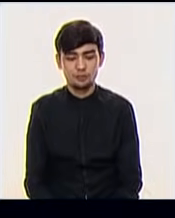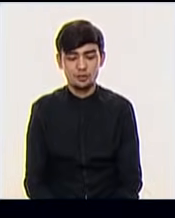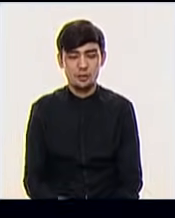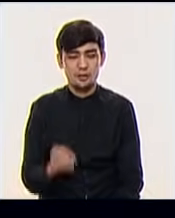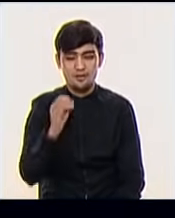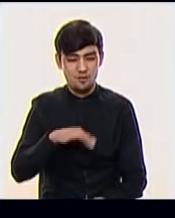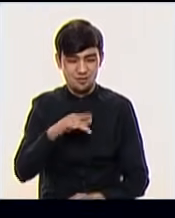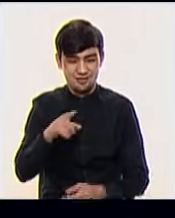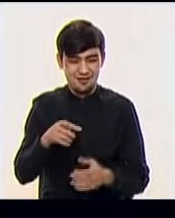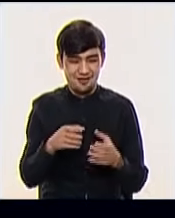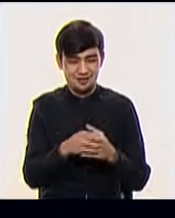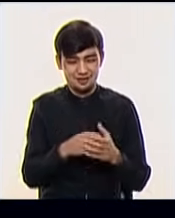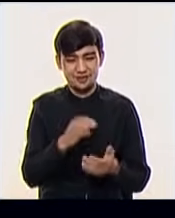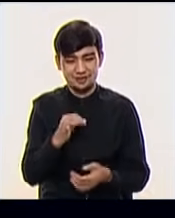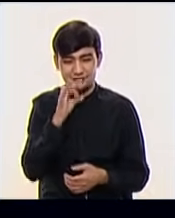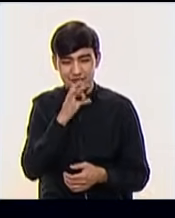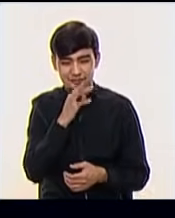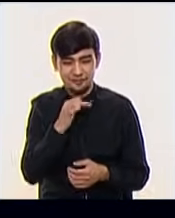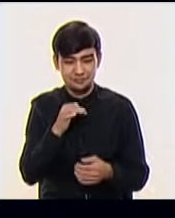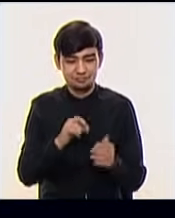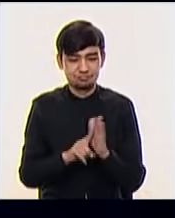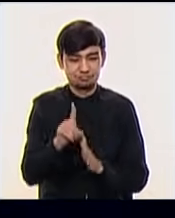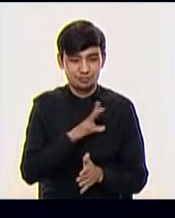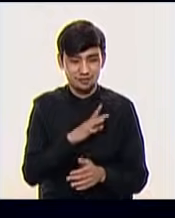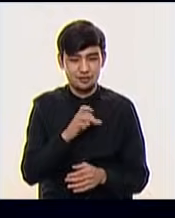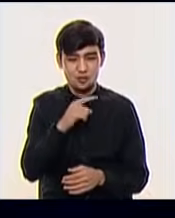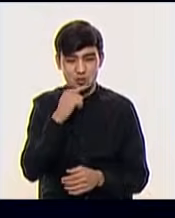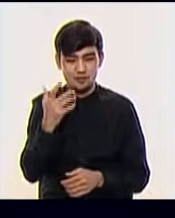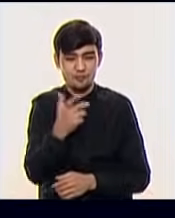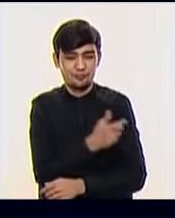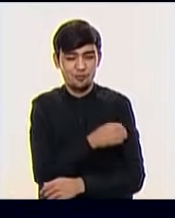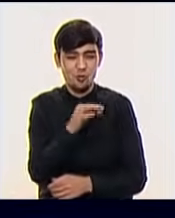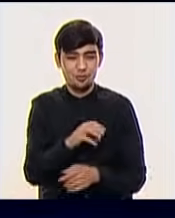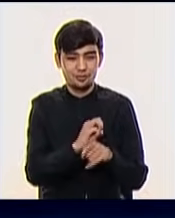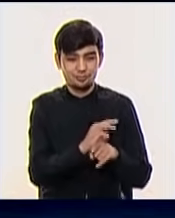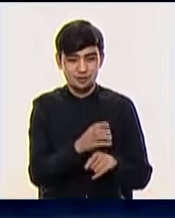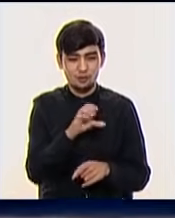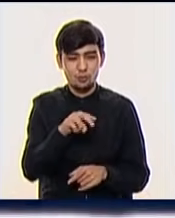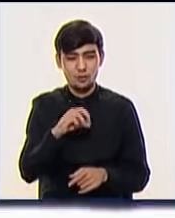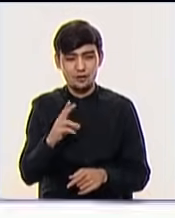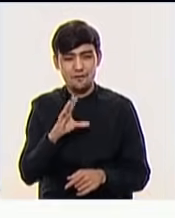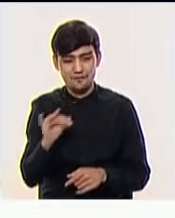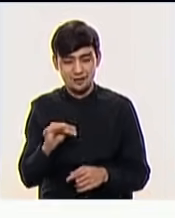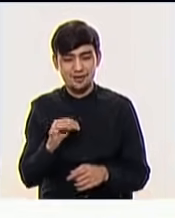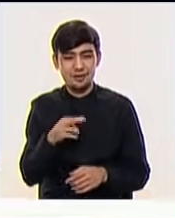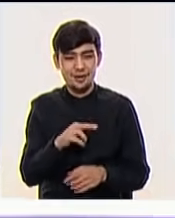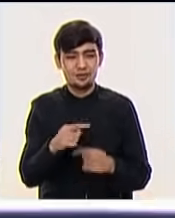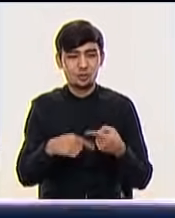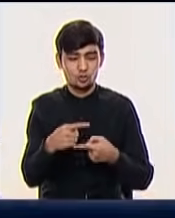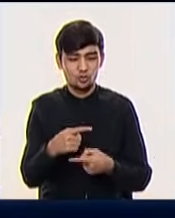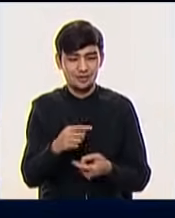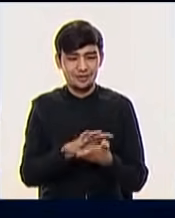В Европейском агентстве лекарственных средств приступили к экспертизе российской вакцины от коронавируса «Спутник Ви» для последующей